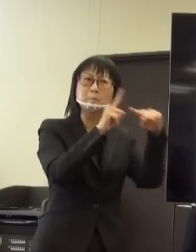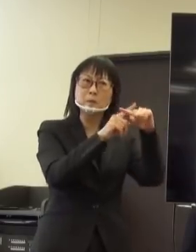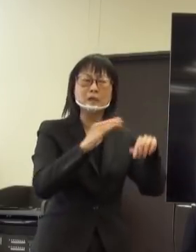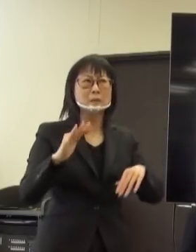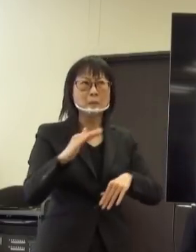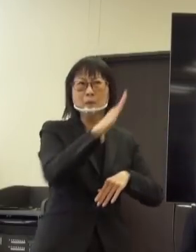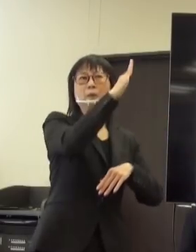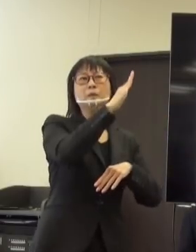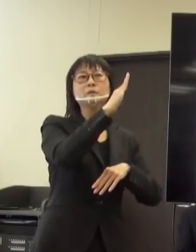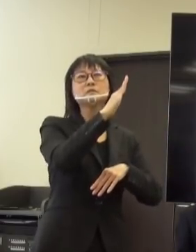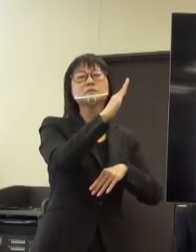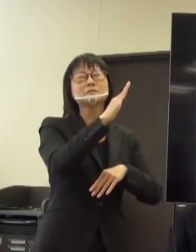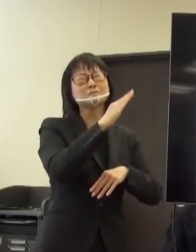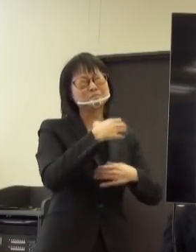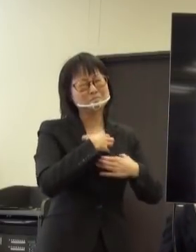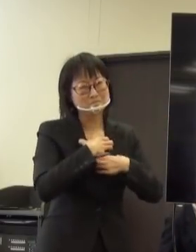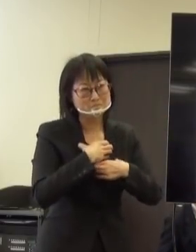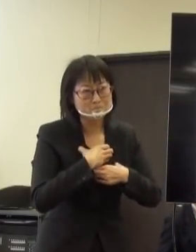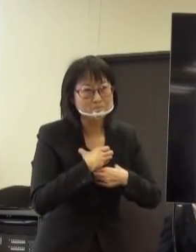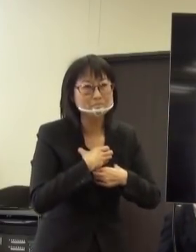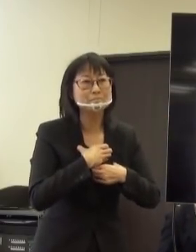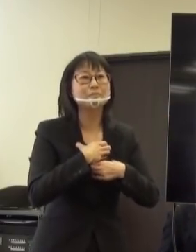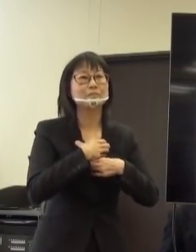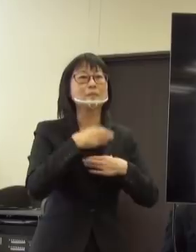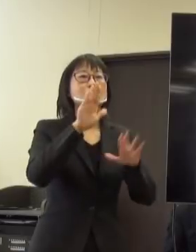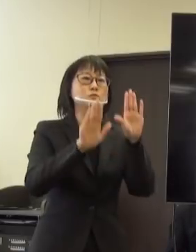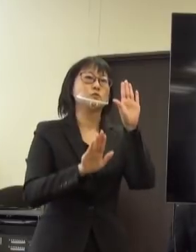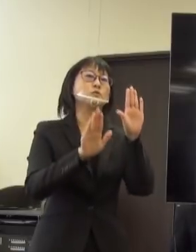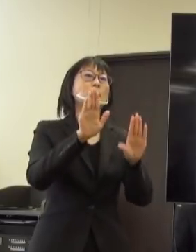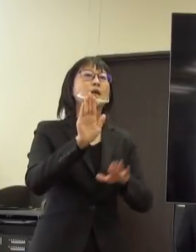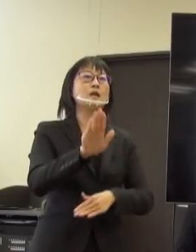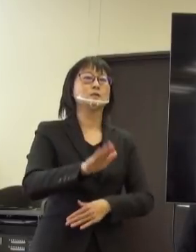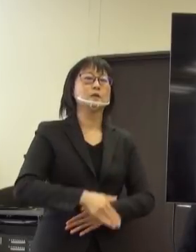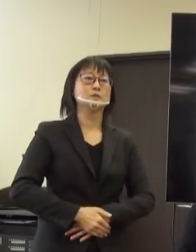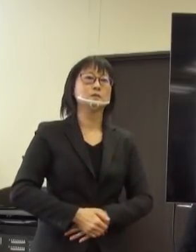。そういうことで、まず一つはですね、